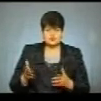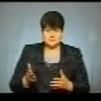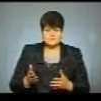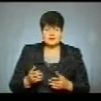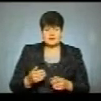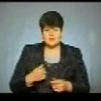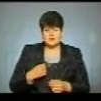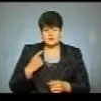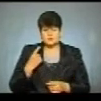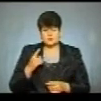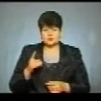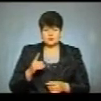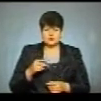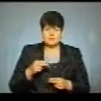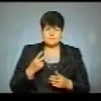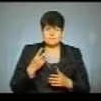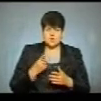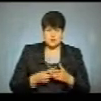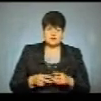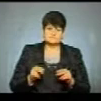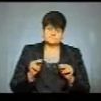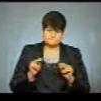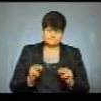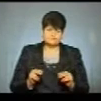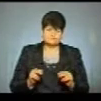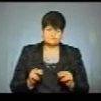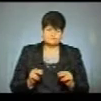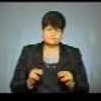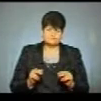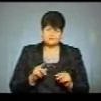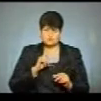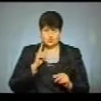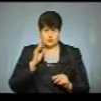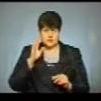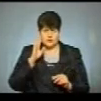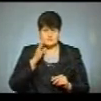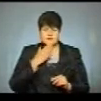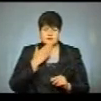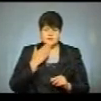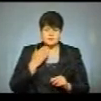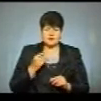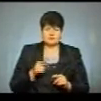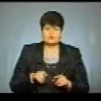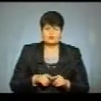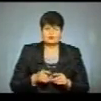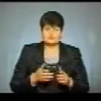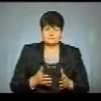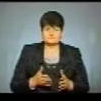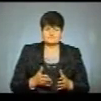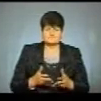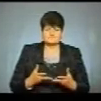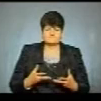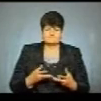Я думаю, що програли справедливо. Молоді хлопці, нема того ще